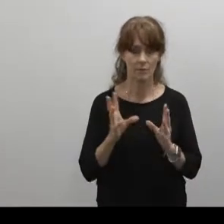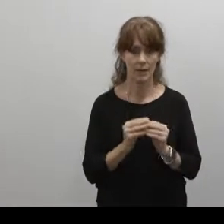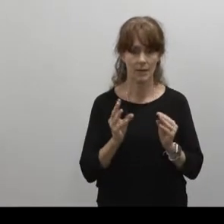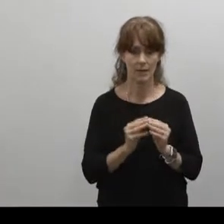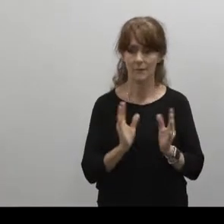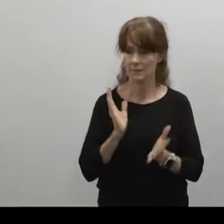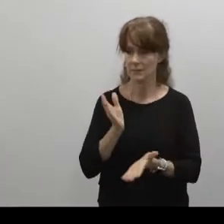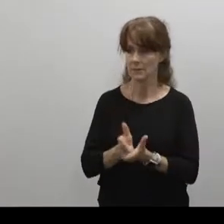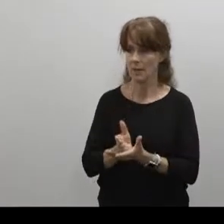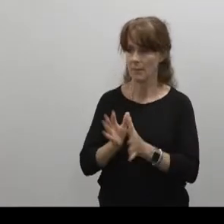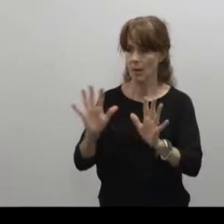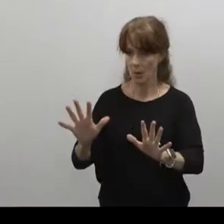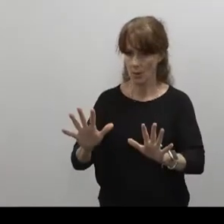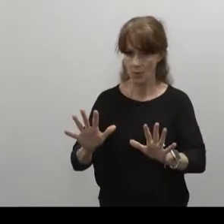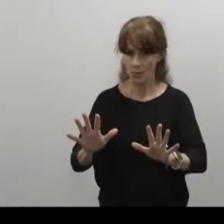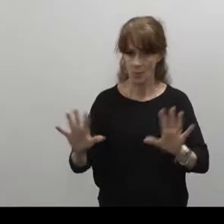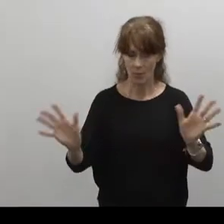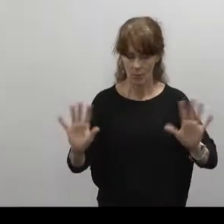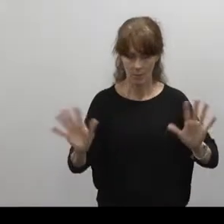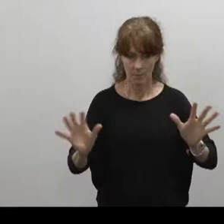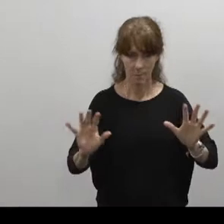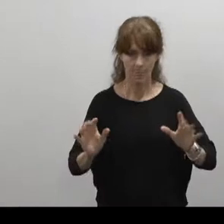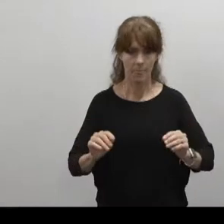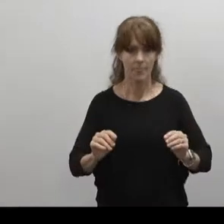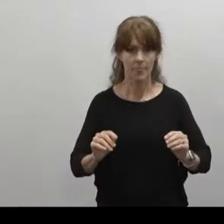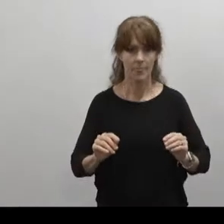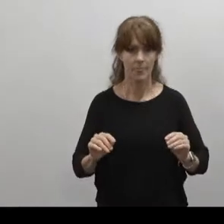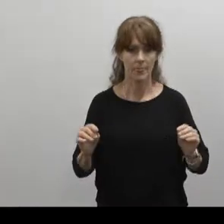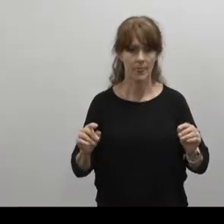cái ní cứ chia được biếp